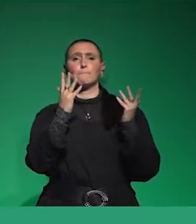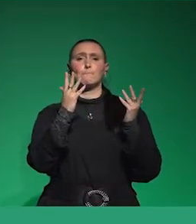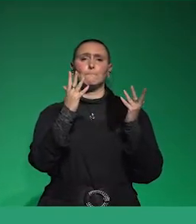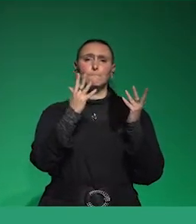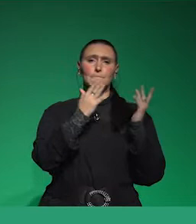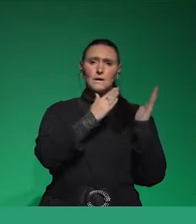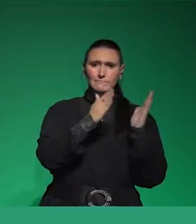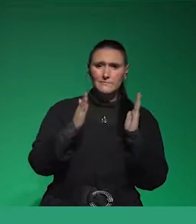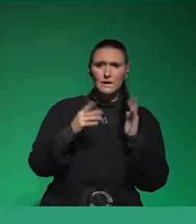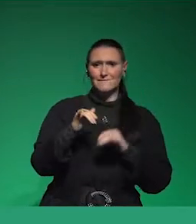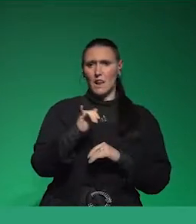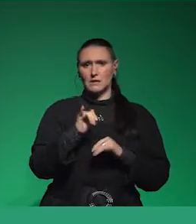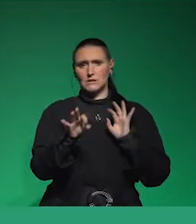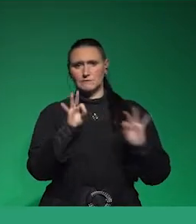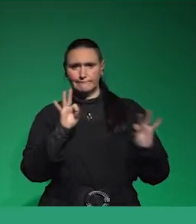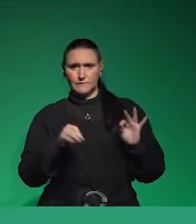und die